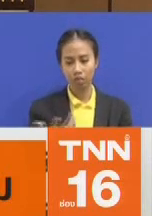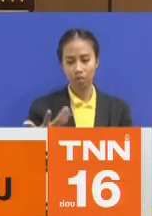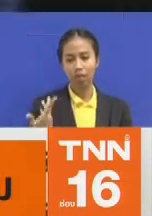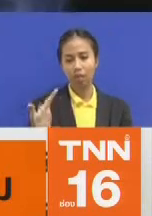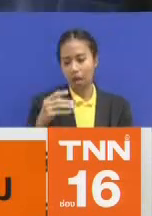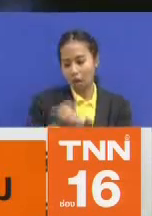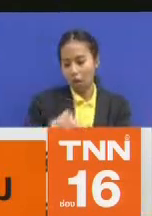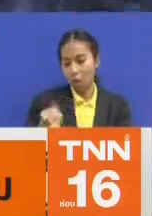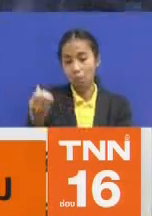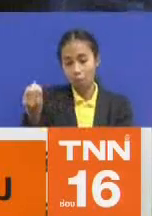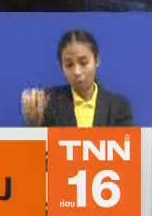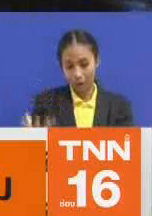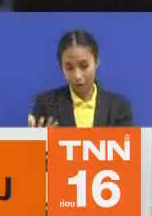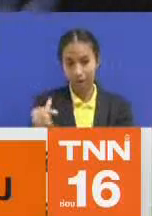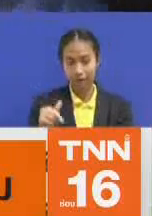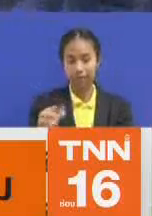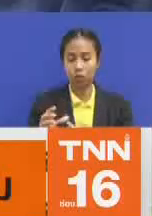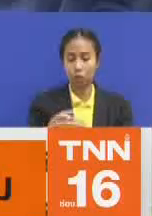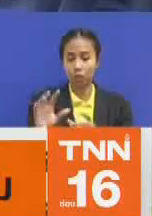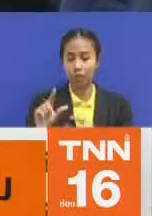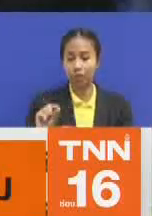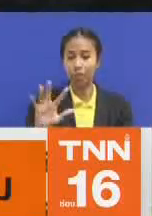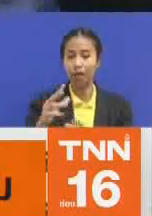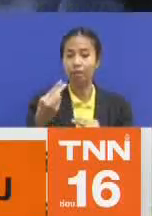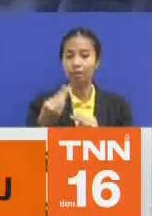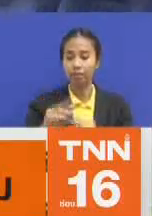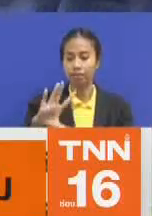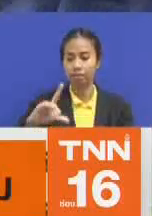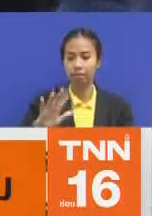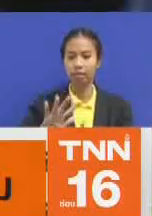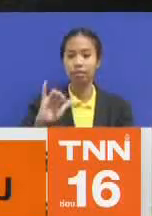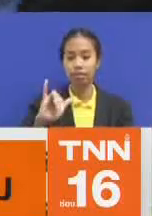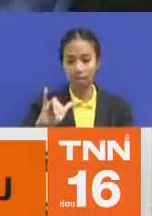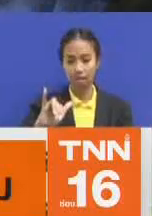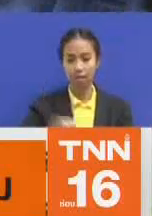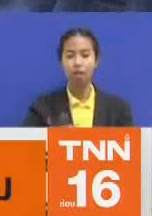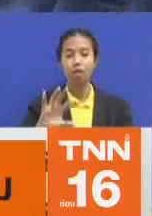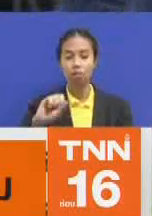บ่ายนี้อย่างเป็นทางการนะครับหลังจากที่มีการพักการประชุมไปราว1ชั่วโมงเศษครับ